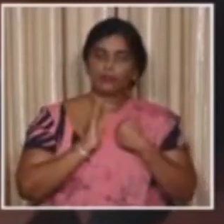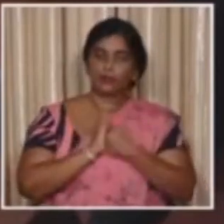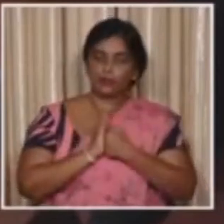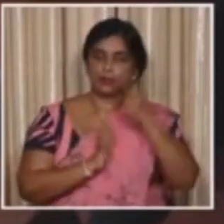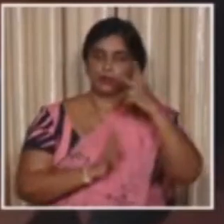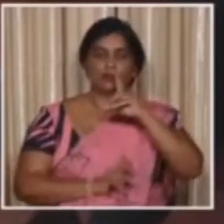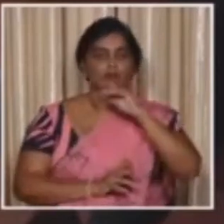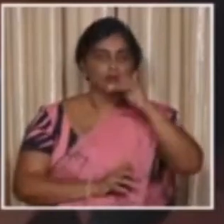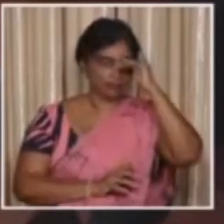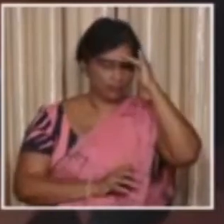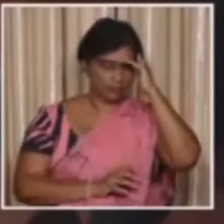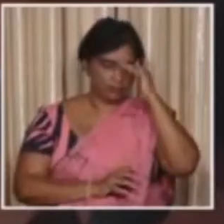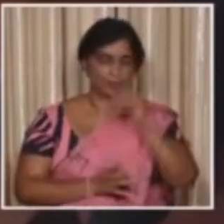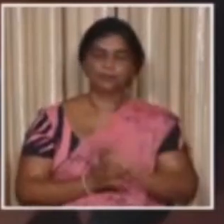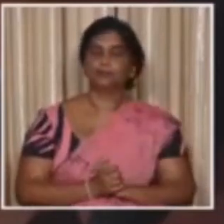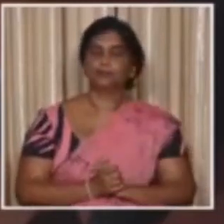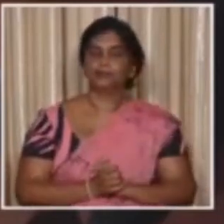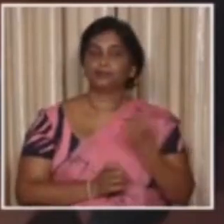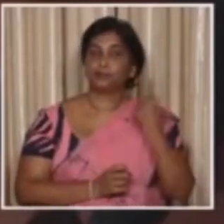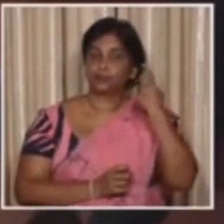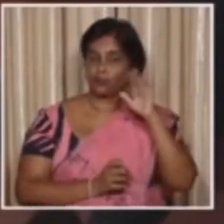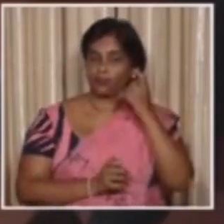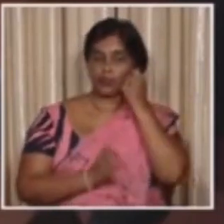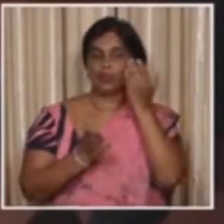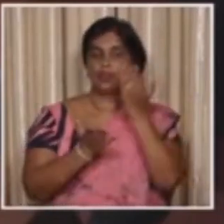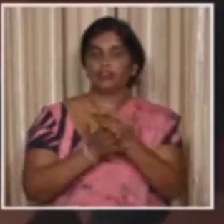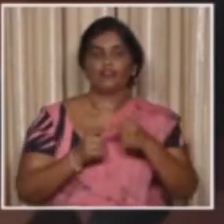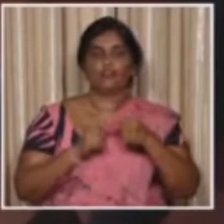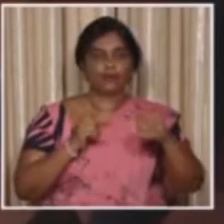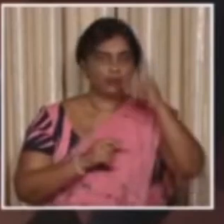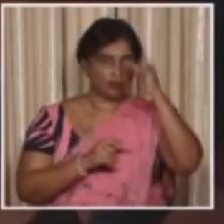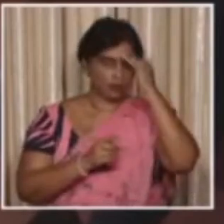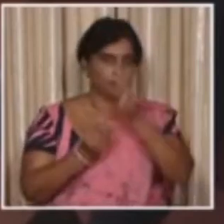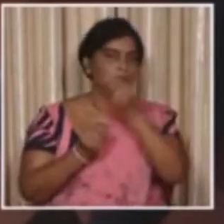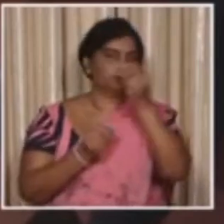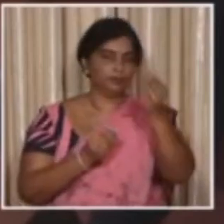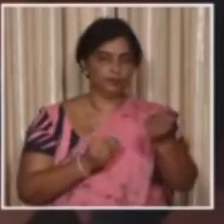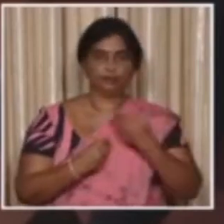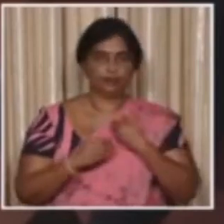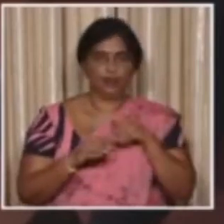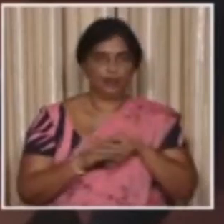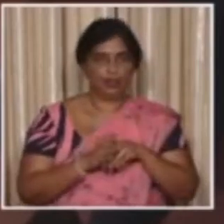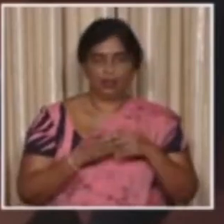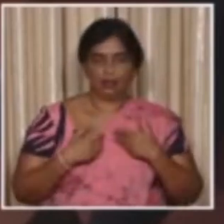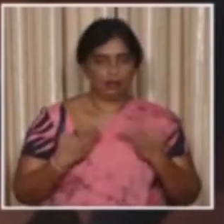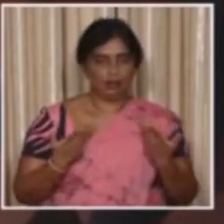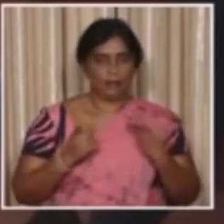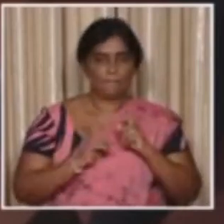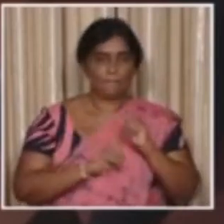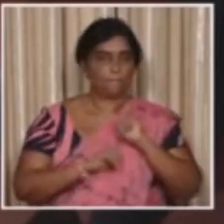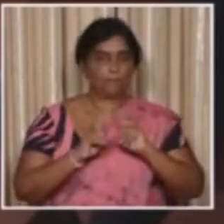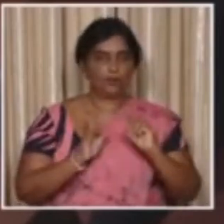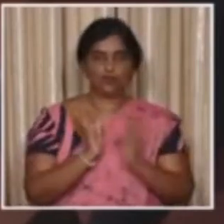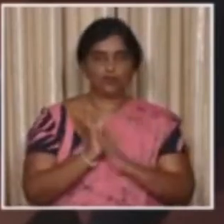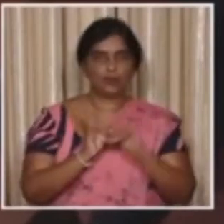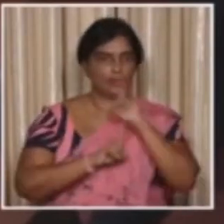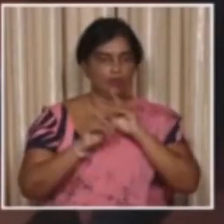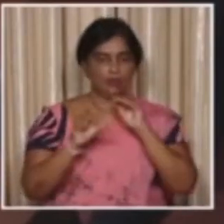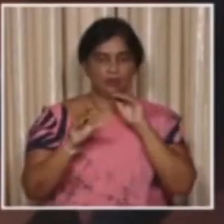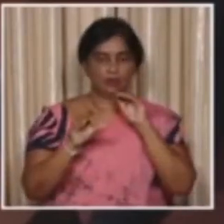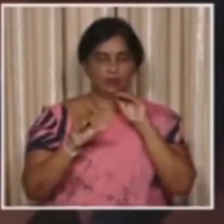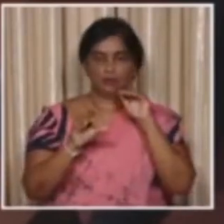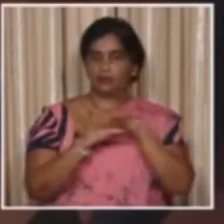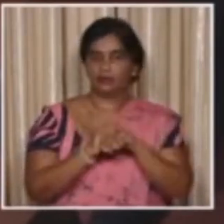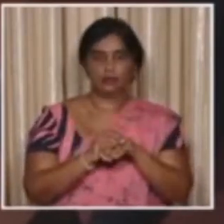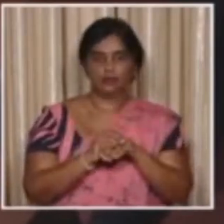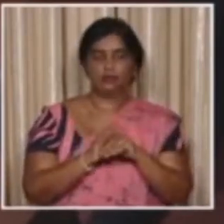niyojaka thanayakathumuni, iye mema yojana vipaksha nayakathuma visin genave, mahitene parlimentu karaka sabha rasi